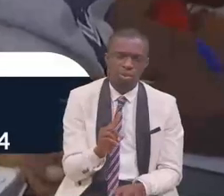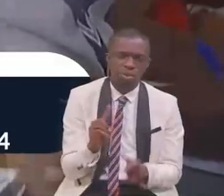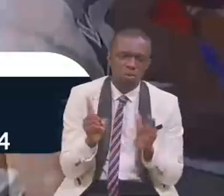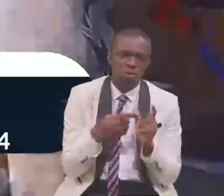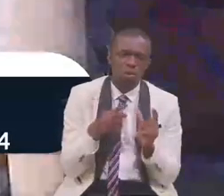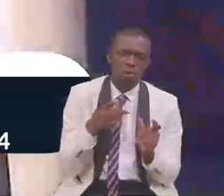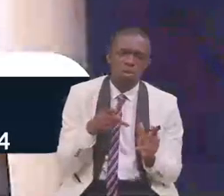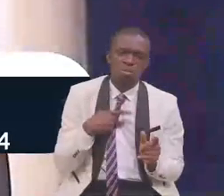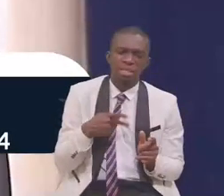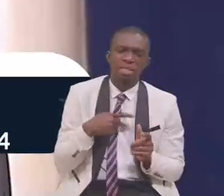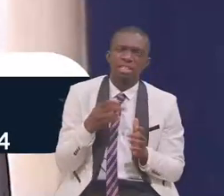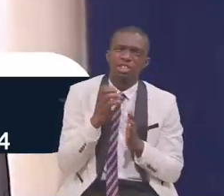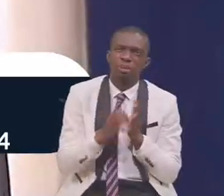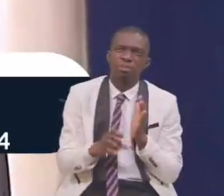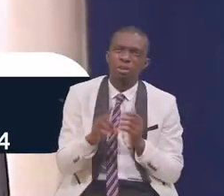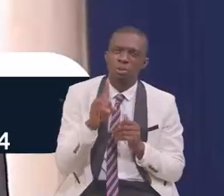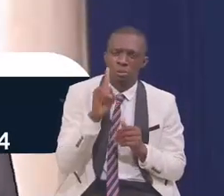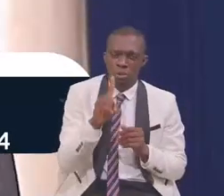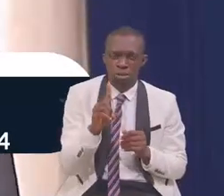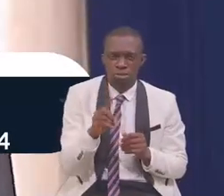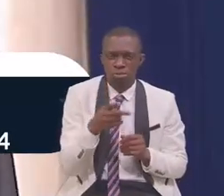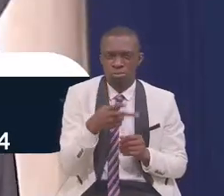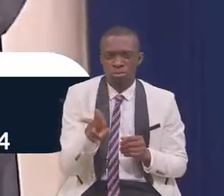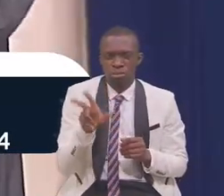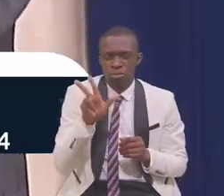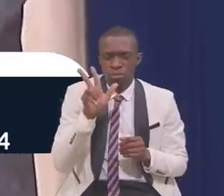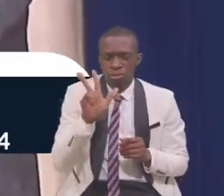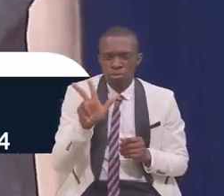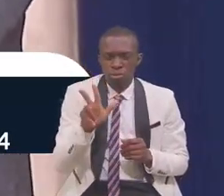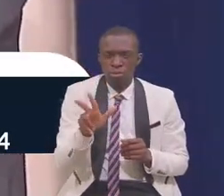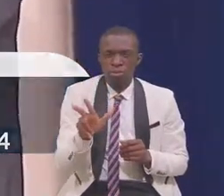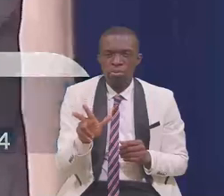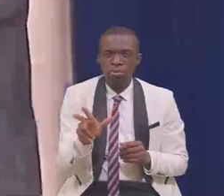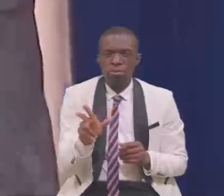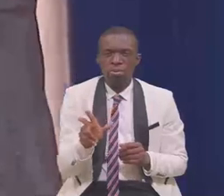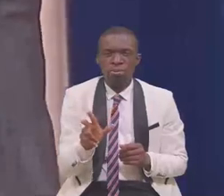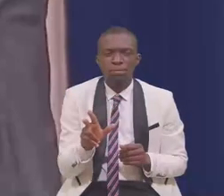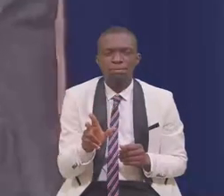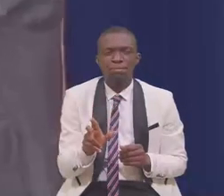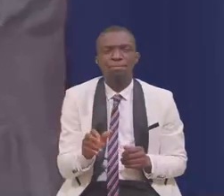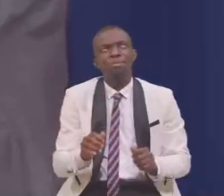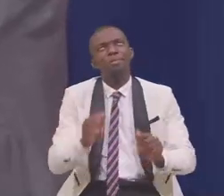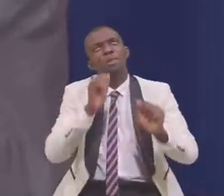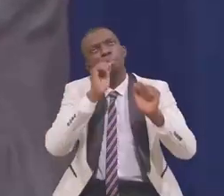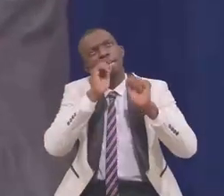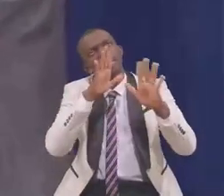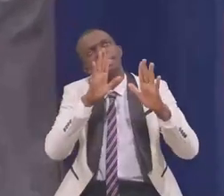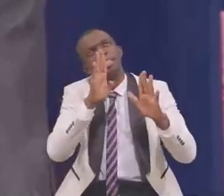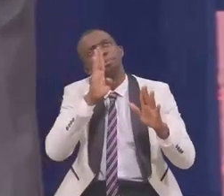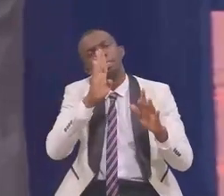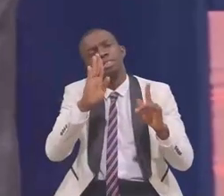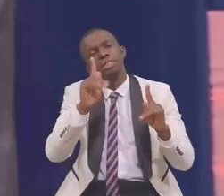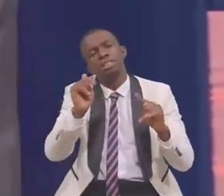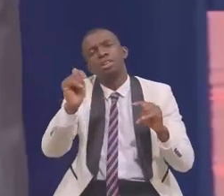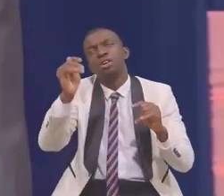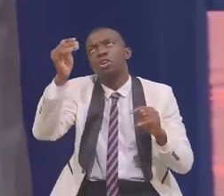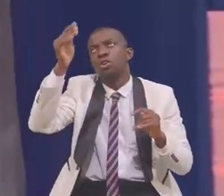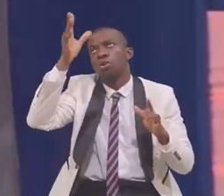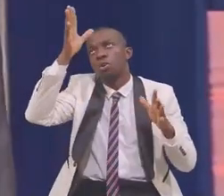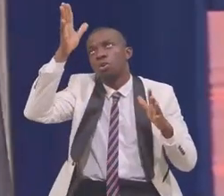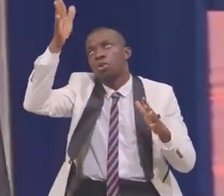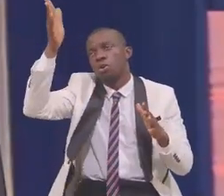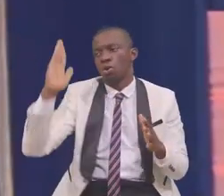1 Pierre chapitre 1, verset 3. 1 Pierre 1, 3. Béni soit Dieu, le Père